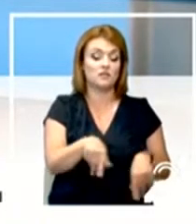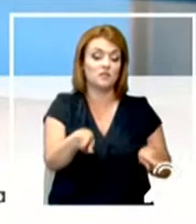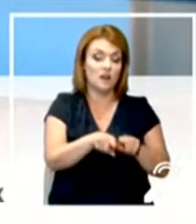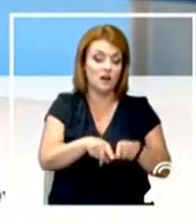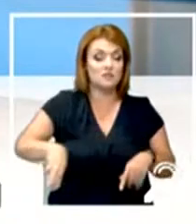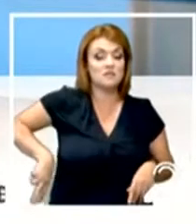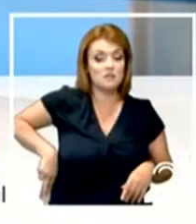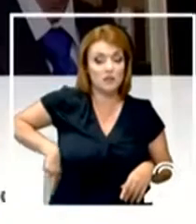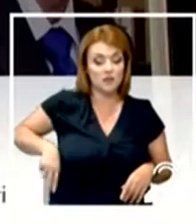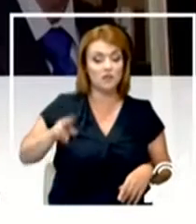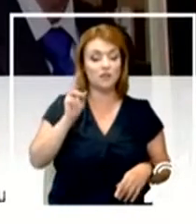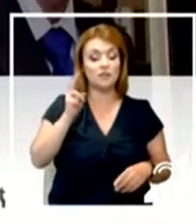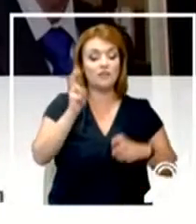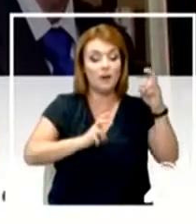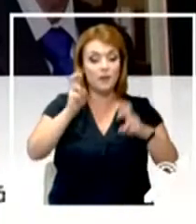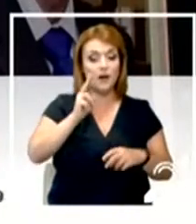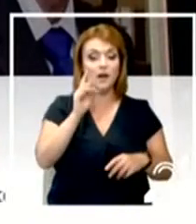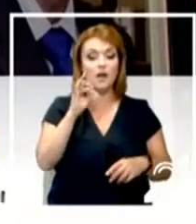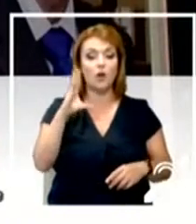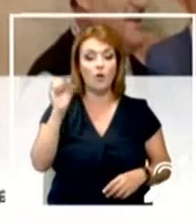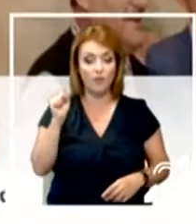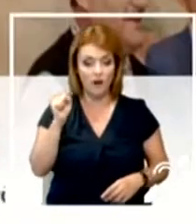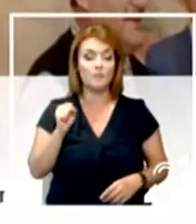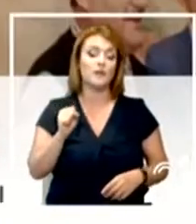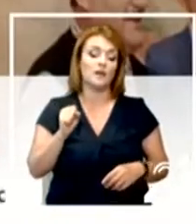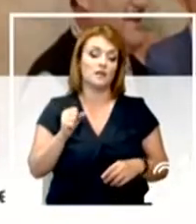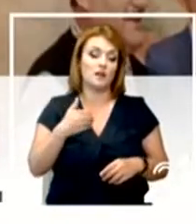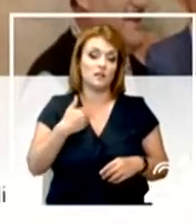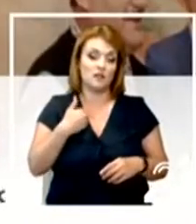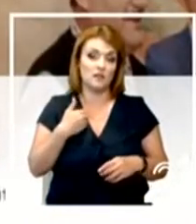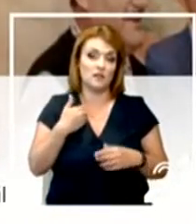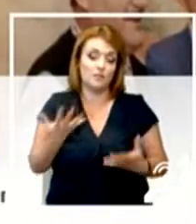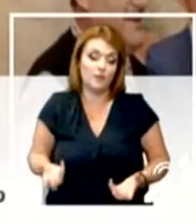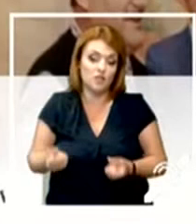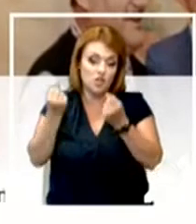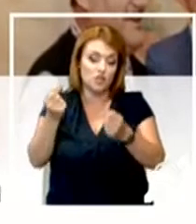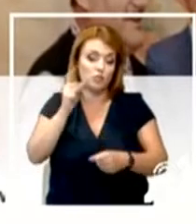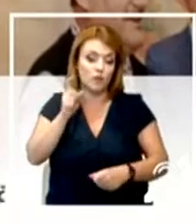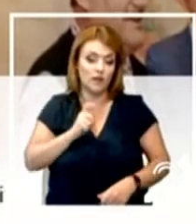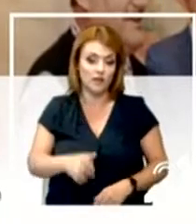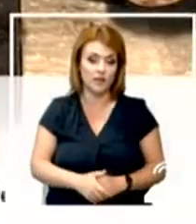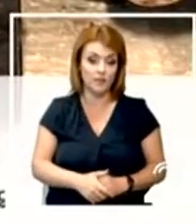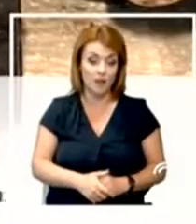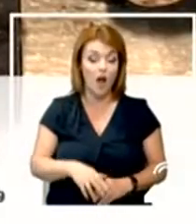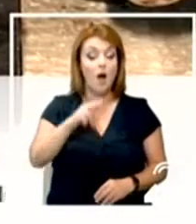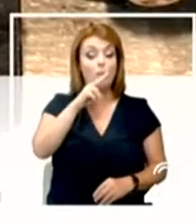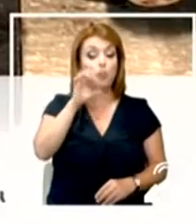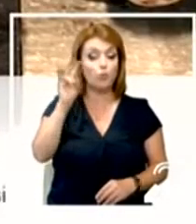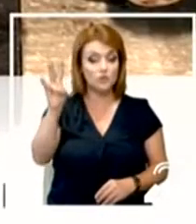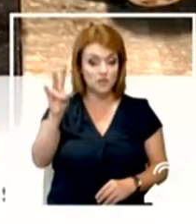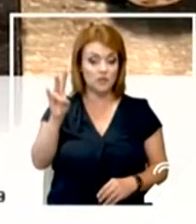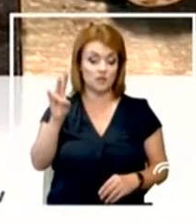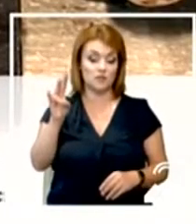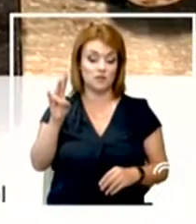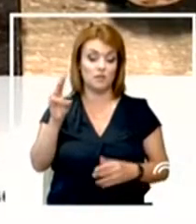ucrainean. Vladimir Putin a primit vinurile de colecție în 2007, pe când președinte al Republicii Moldova era Vladimir